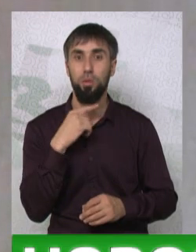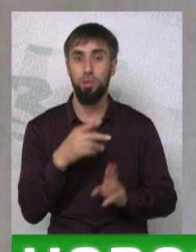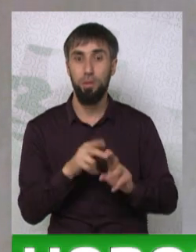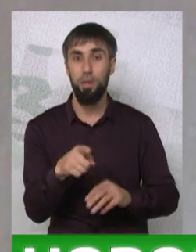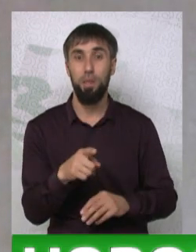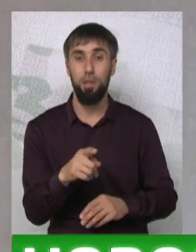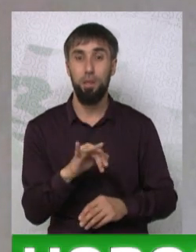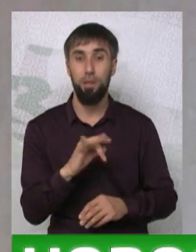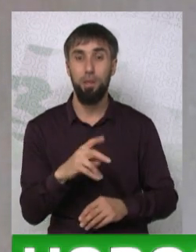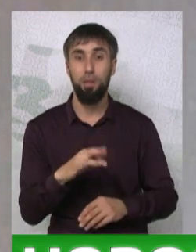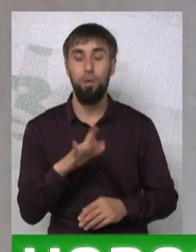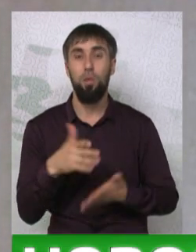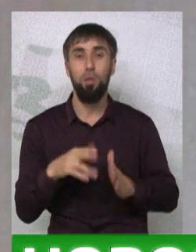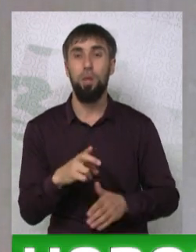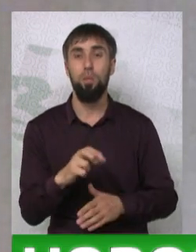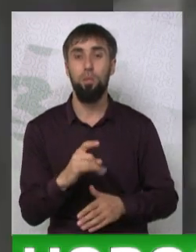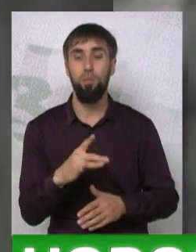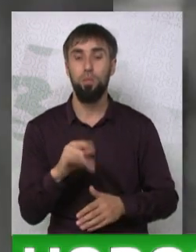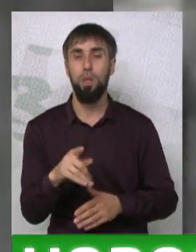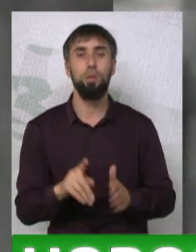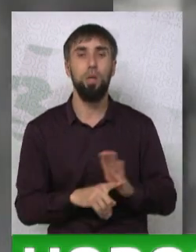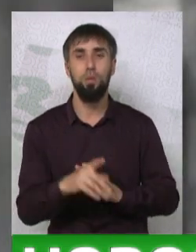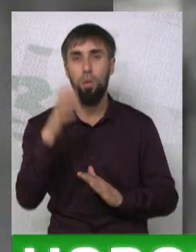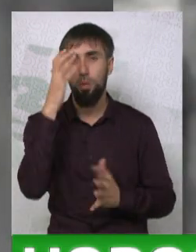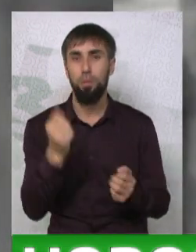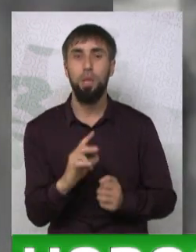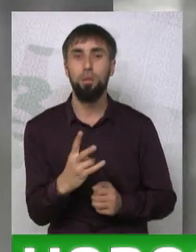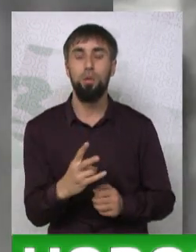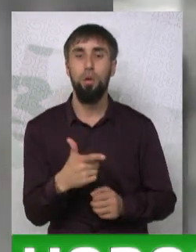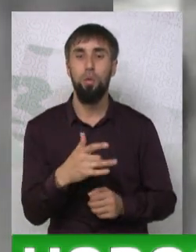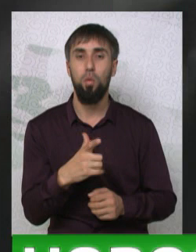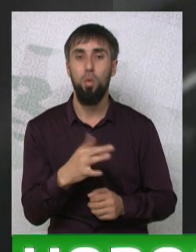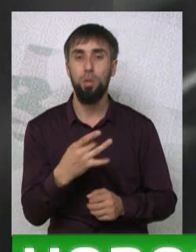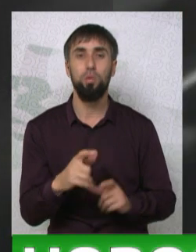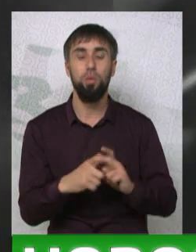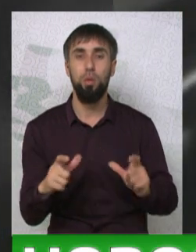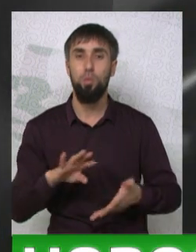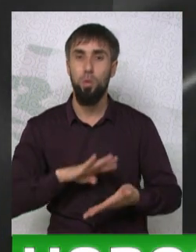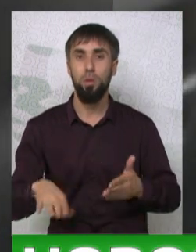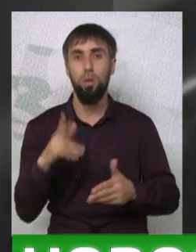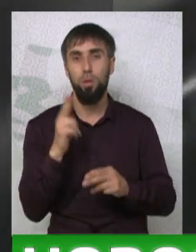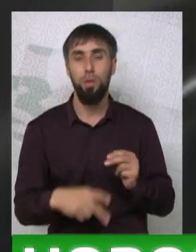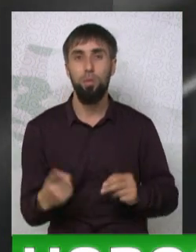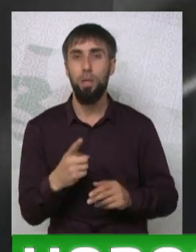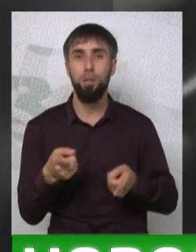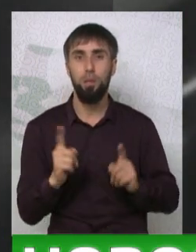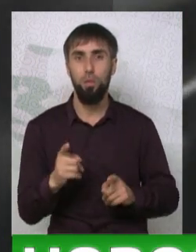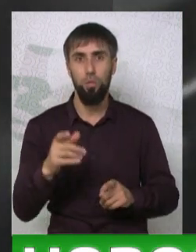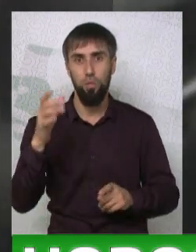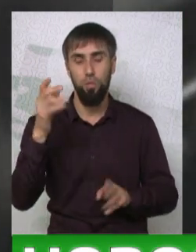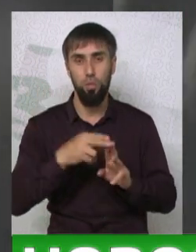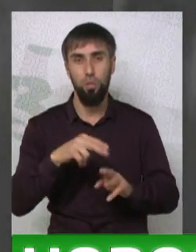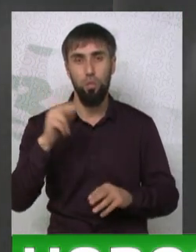в 1896 году. Начальное образование получил в Назрановской горской школе, а затем окончил первое реальное училище